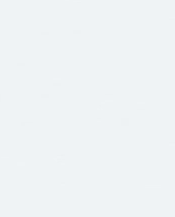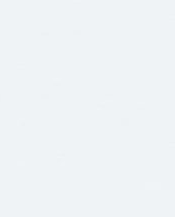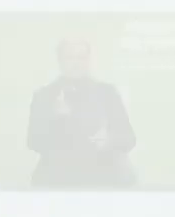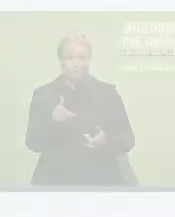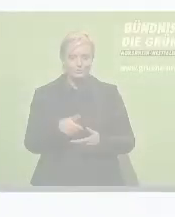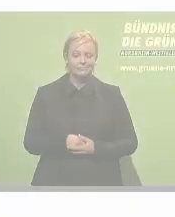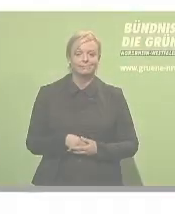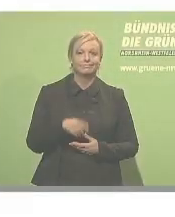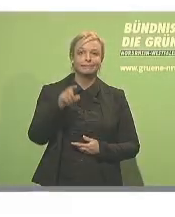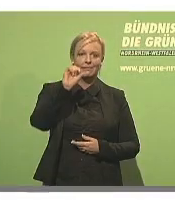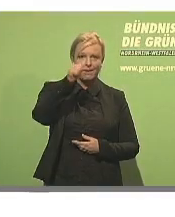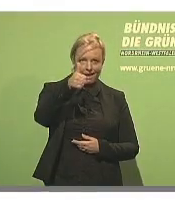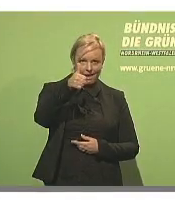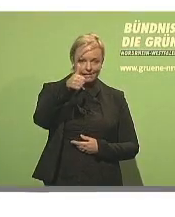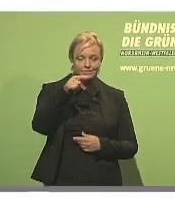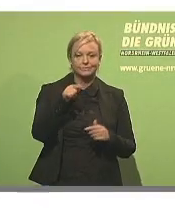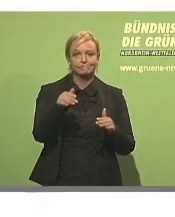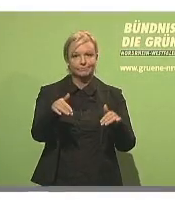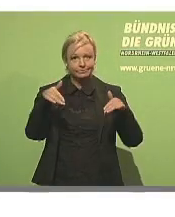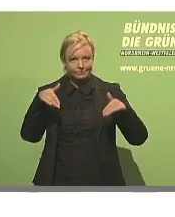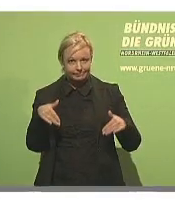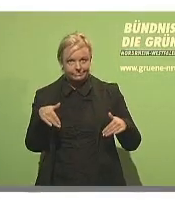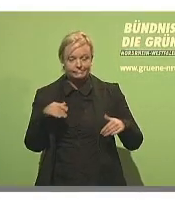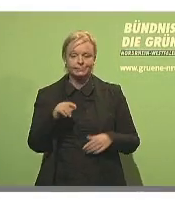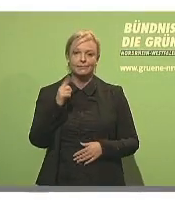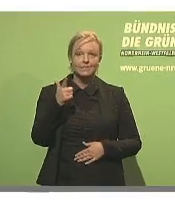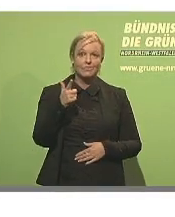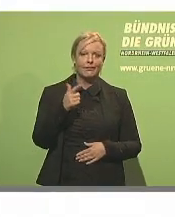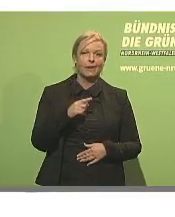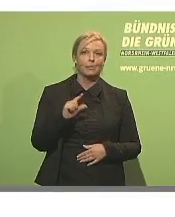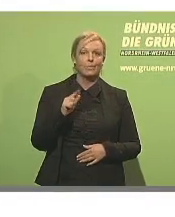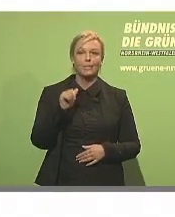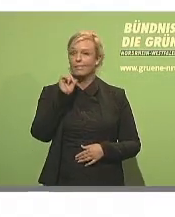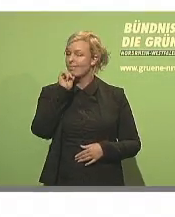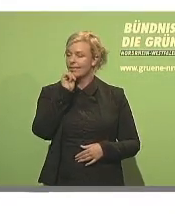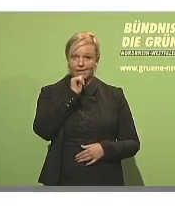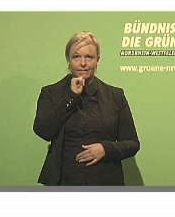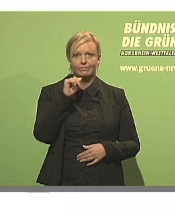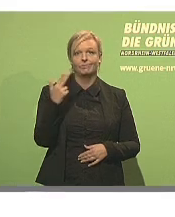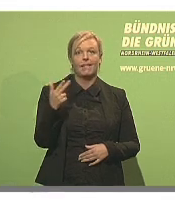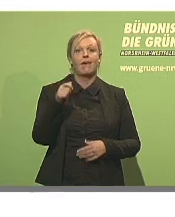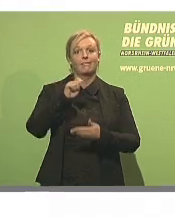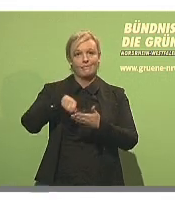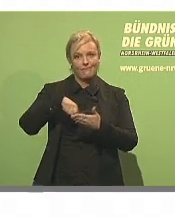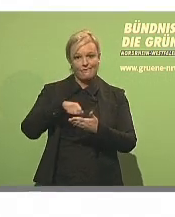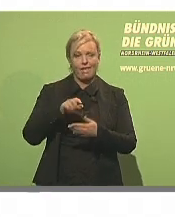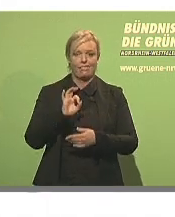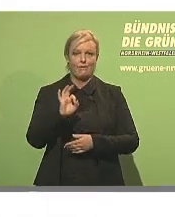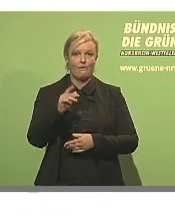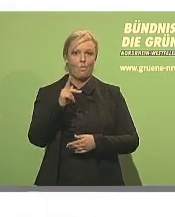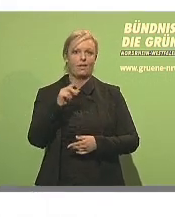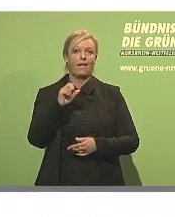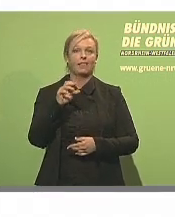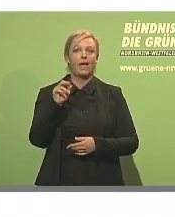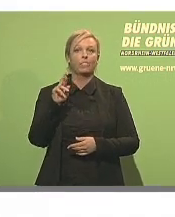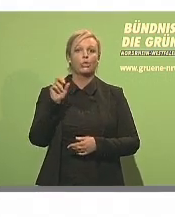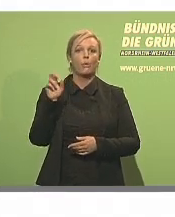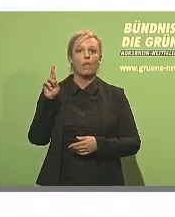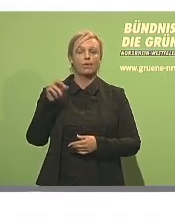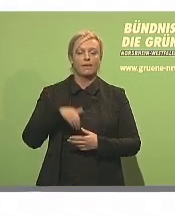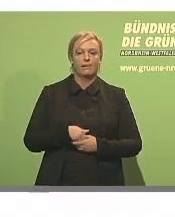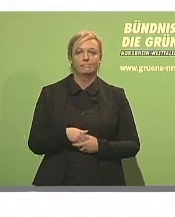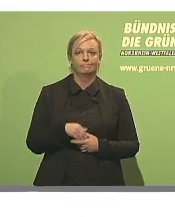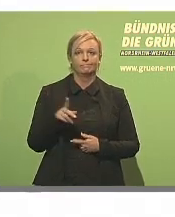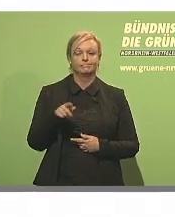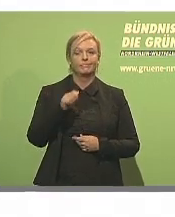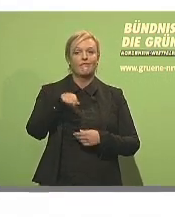sein. Ihr könnt mit der 1 euch enthalten, mit der 2 stimmt ihr Nein und für 3 gebt ihr die Stimme für Katja Dörner ab. Der Wahlgang